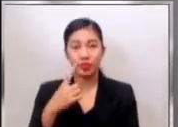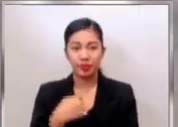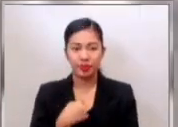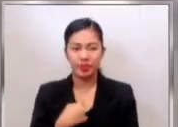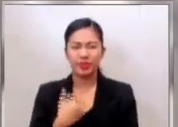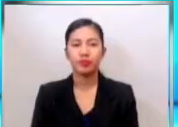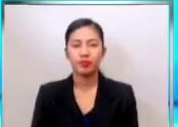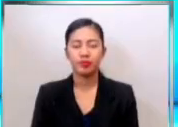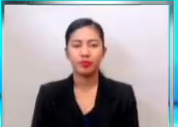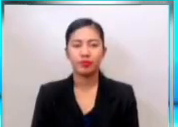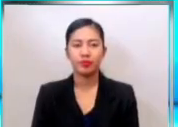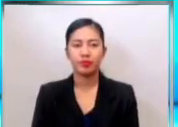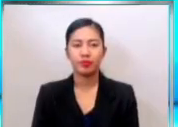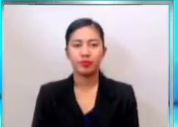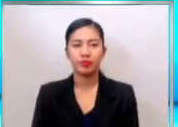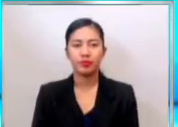magpa-vaccine.